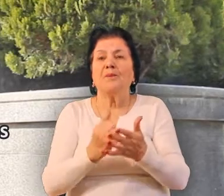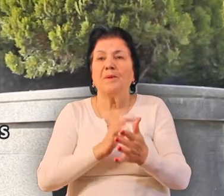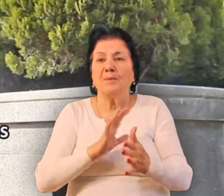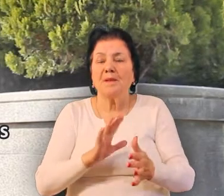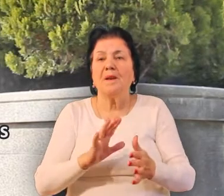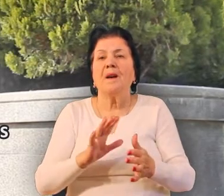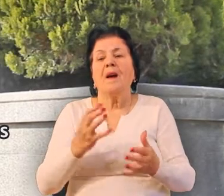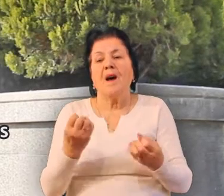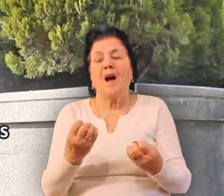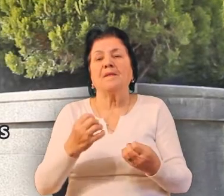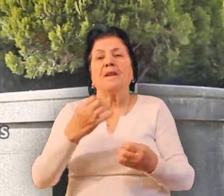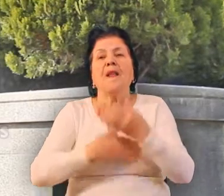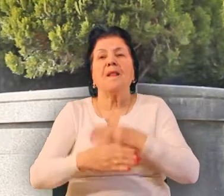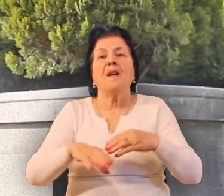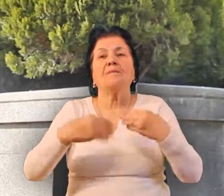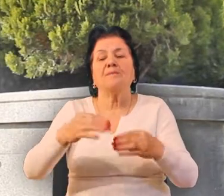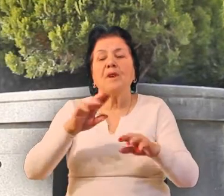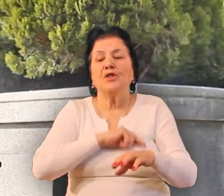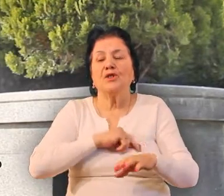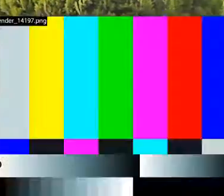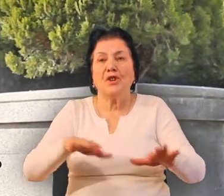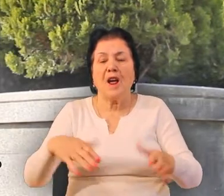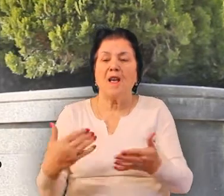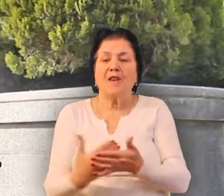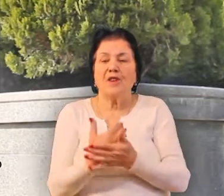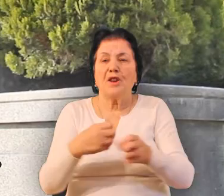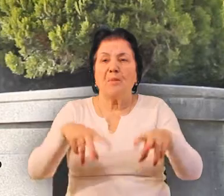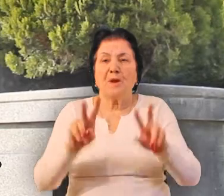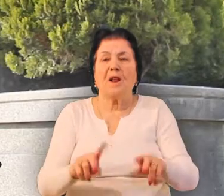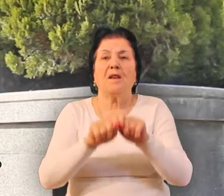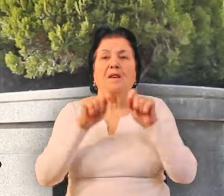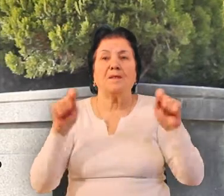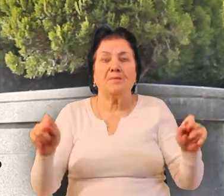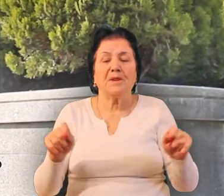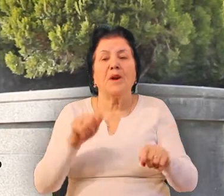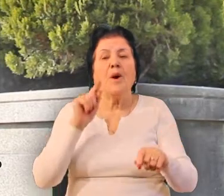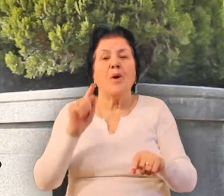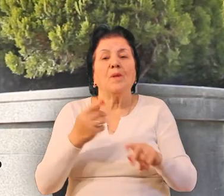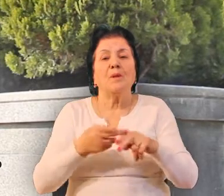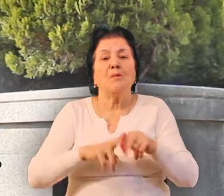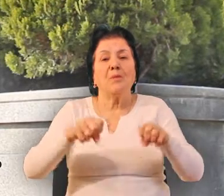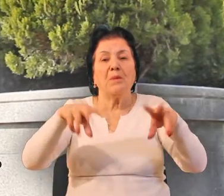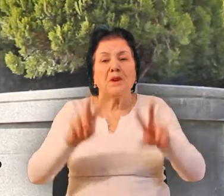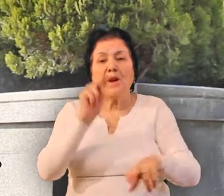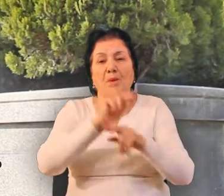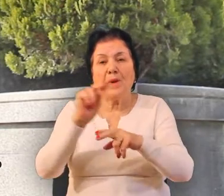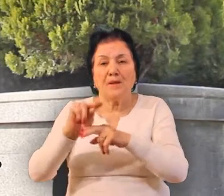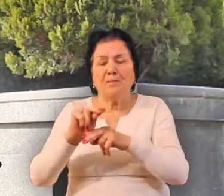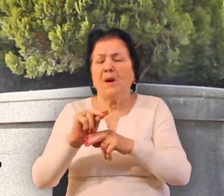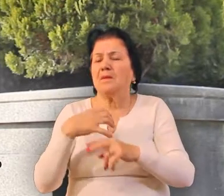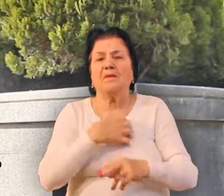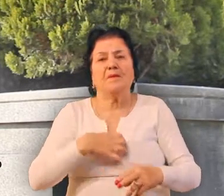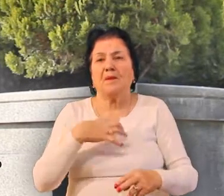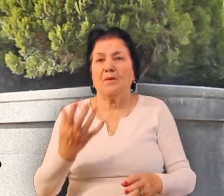kompüter texnologiyaları, internetin ortaya gəlməsi artıq əlillər üçün də yeni iş yerlərinin, yeni peşələrin yaradılması